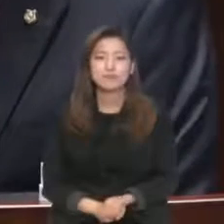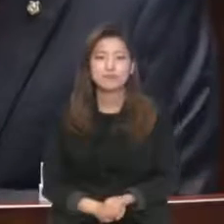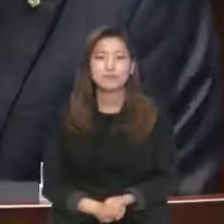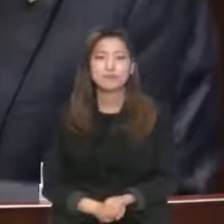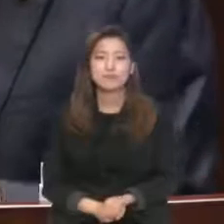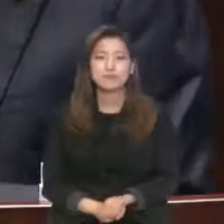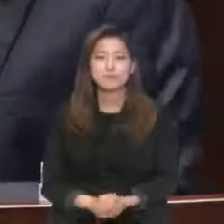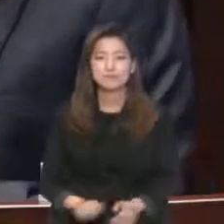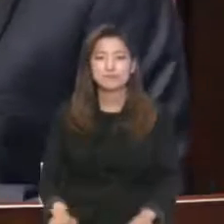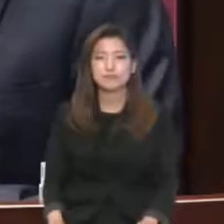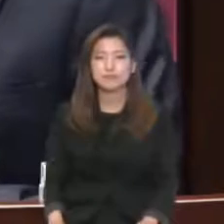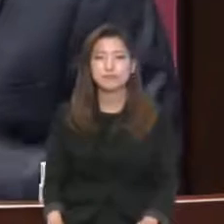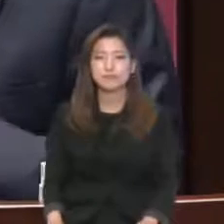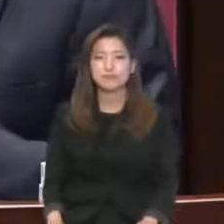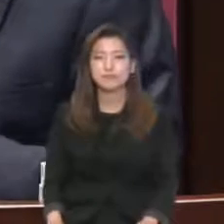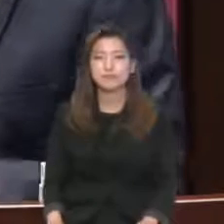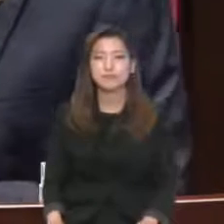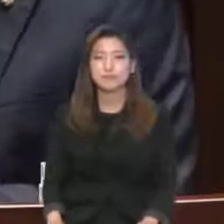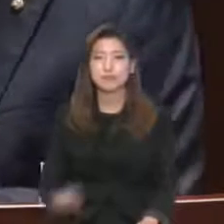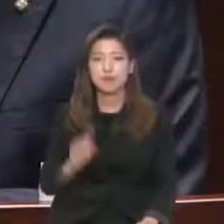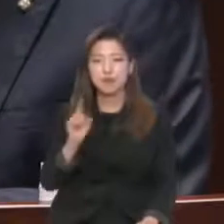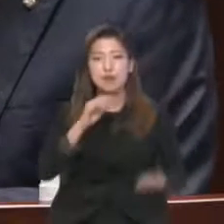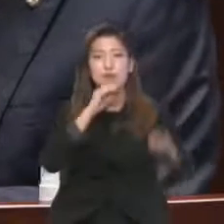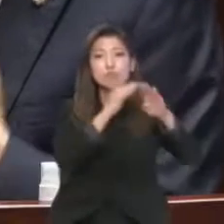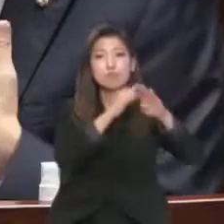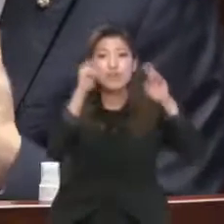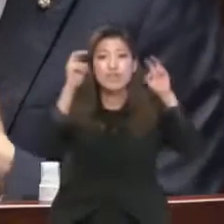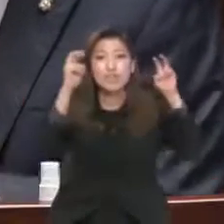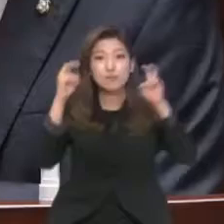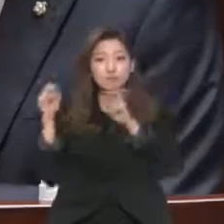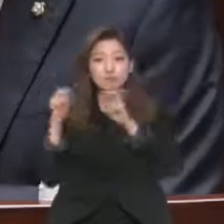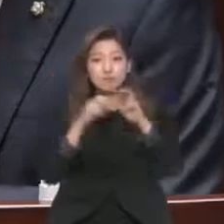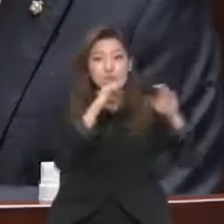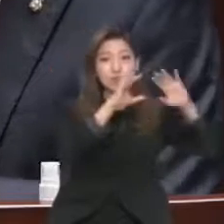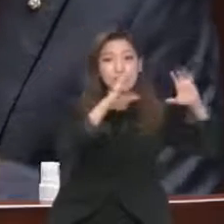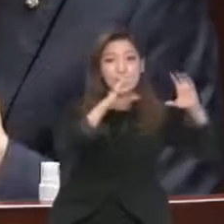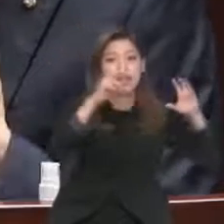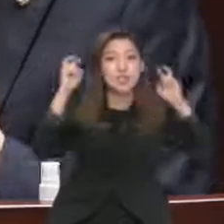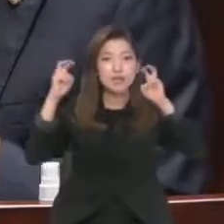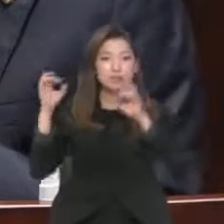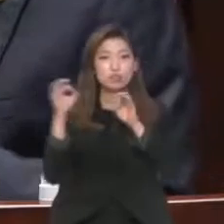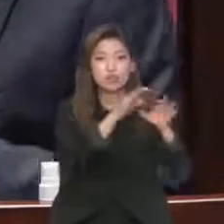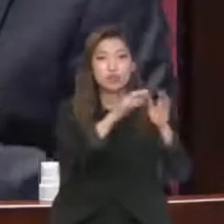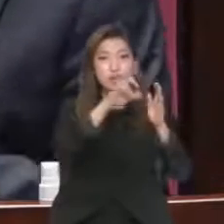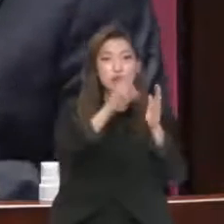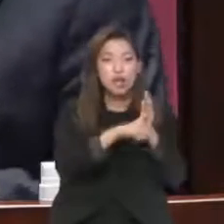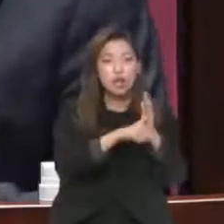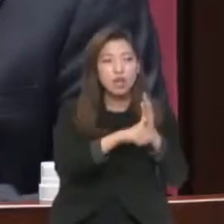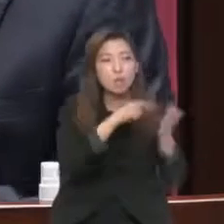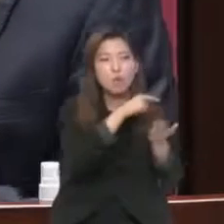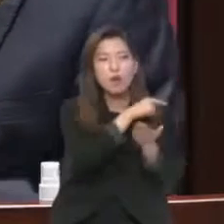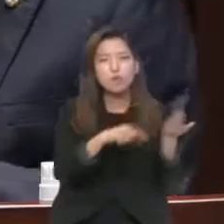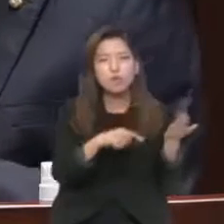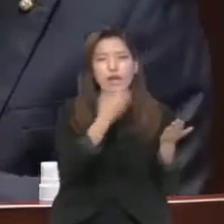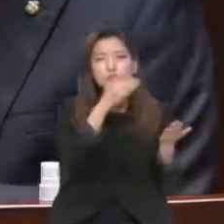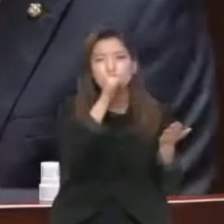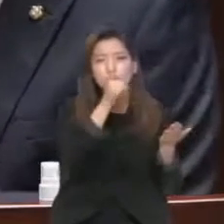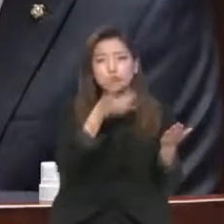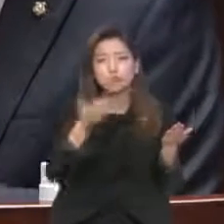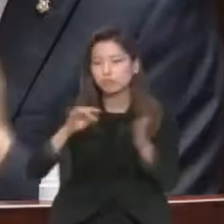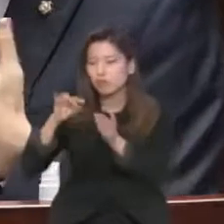일은 없습니다. 정부는 무엇을 하느냐? 신변보호를 해야지요. 그리고 우리 국민이 투자한 자산에 대한